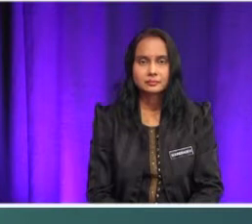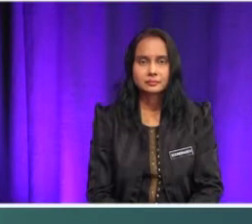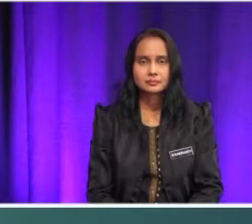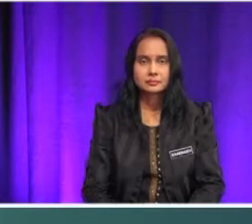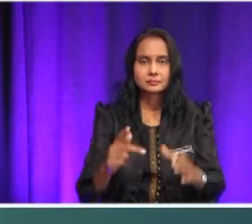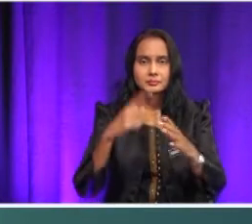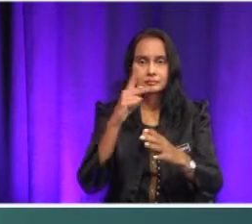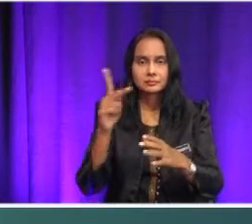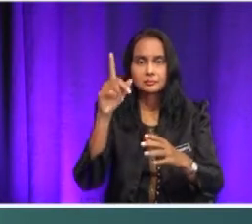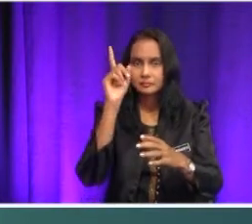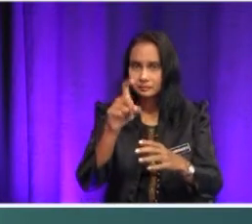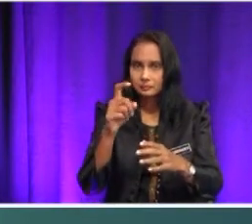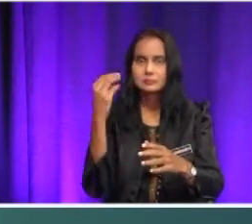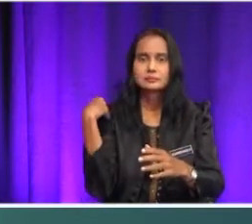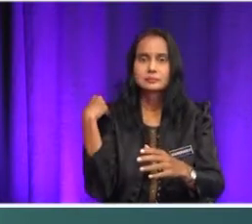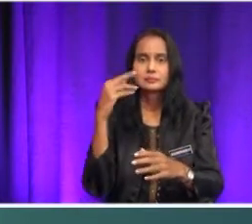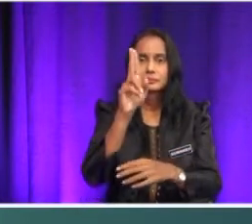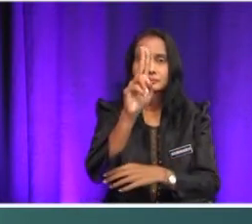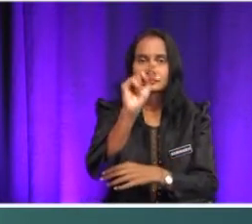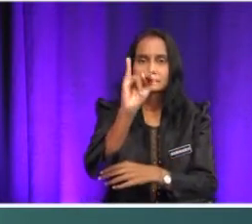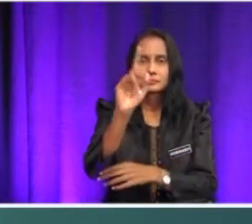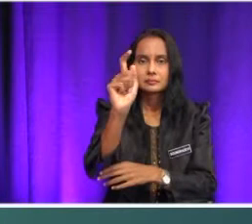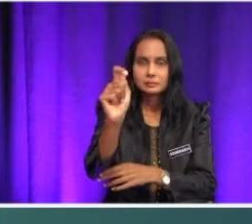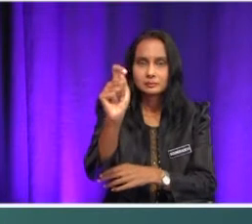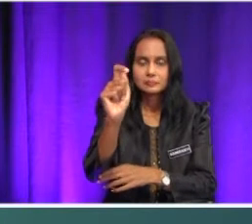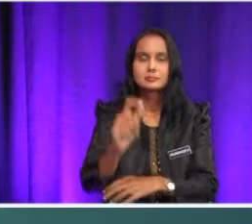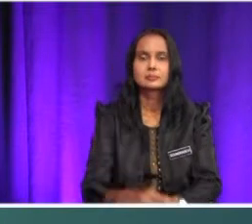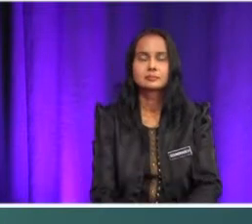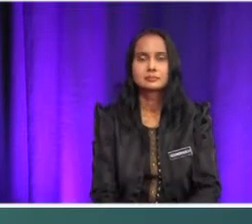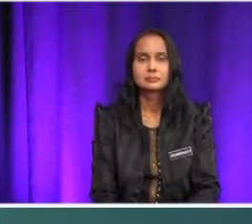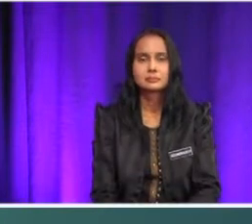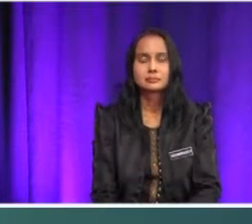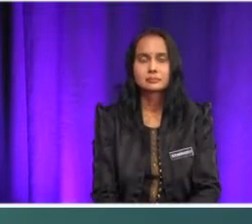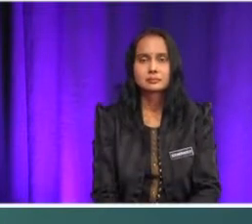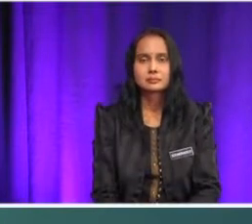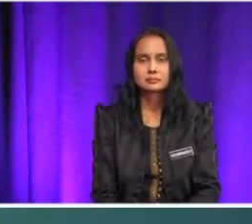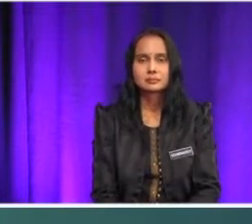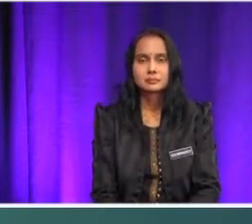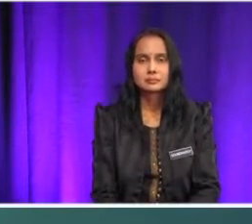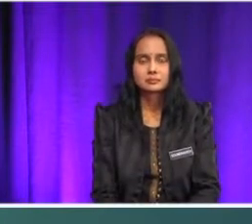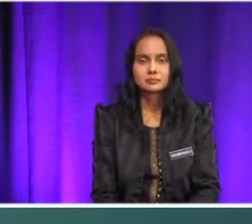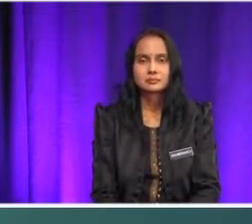ini macam untuk soal dan hitung kan bila kertas dua bagian